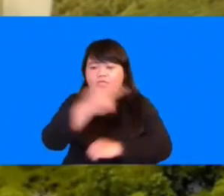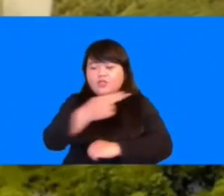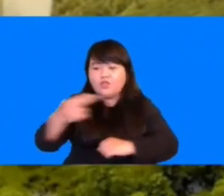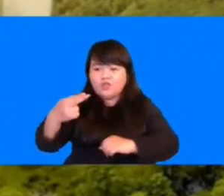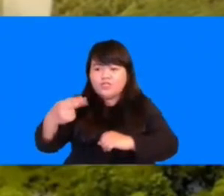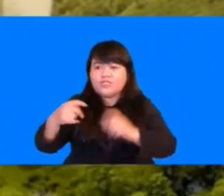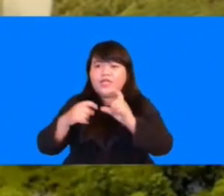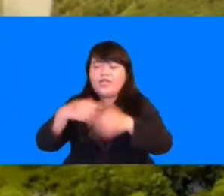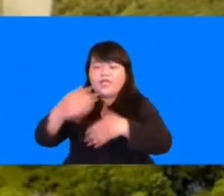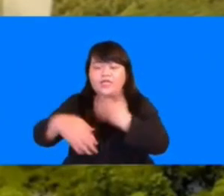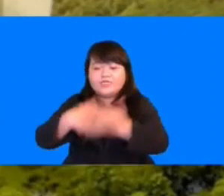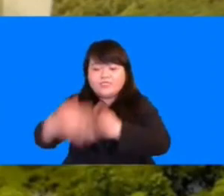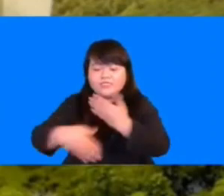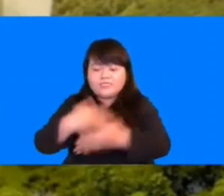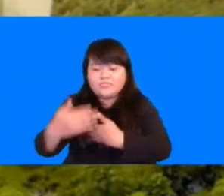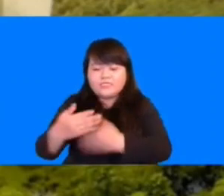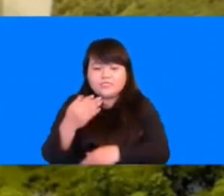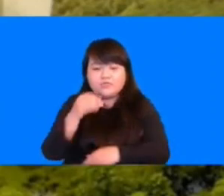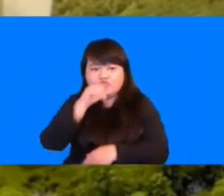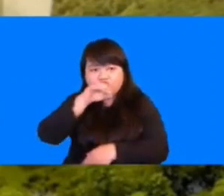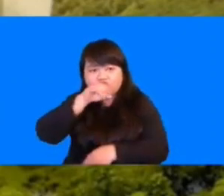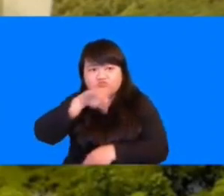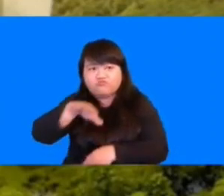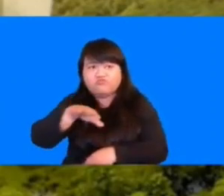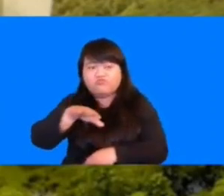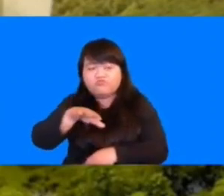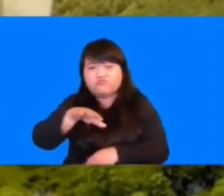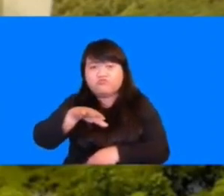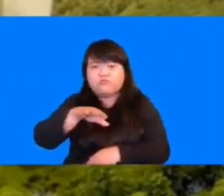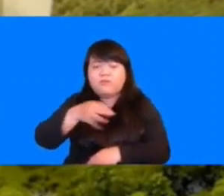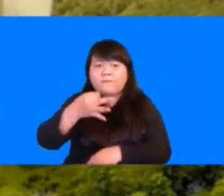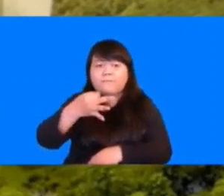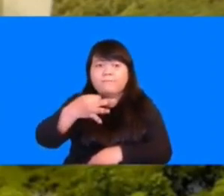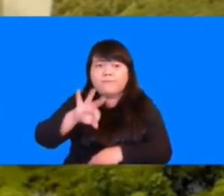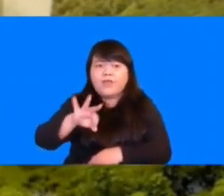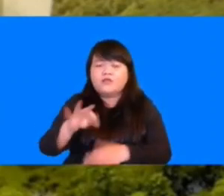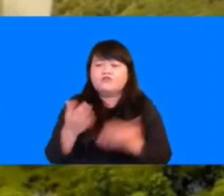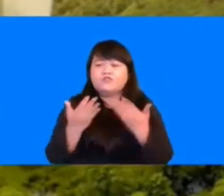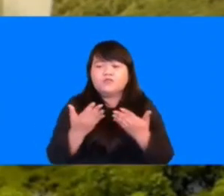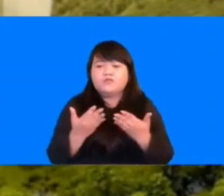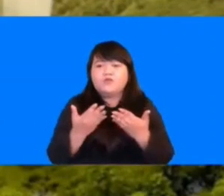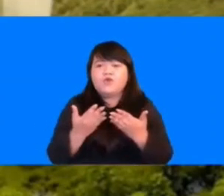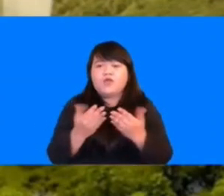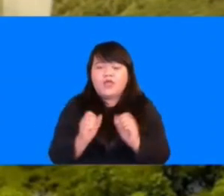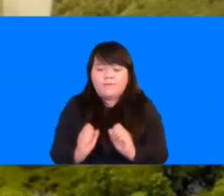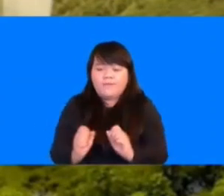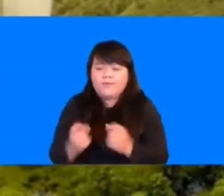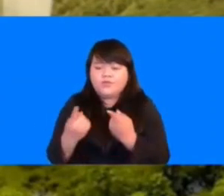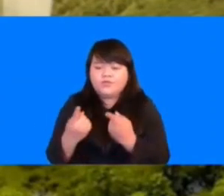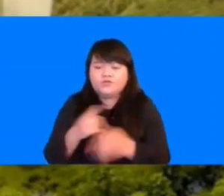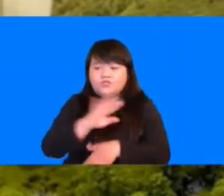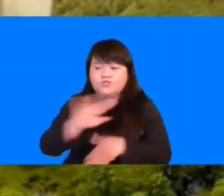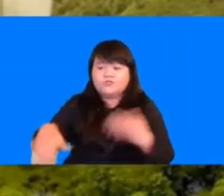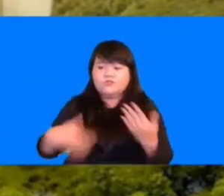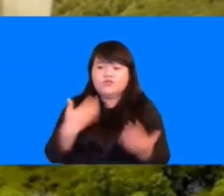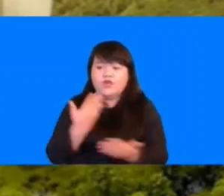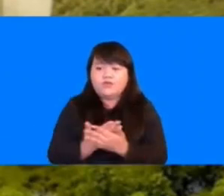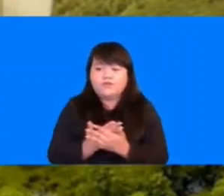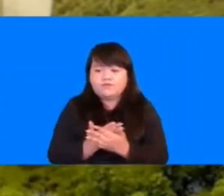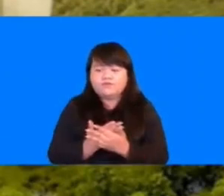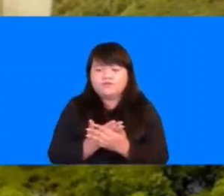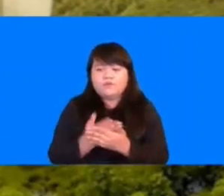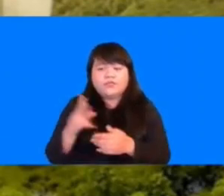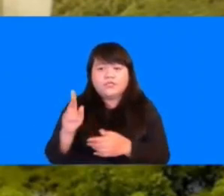SDGs yang diumumkan dalam baru saja, mudah-mudahan memicu kita semua.